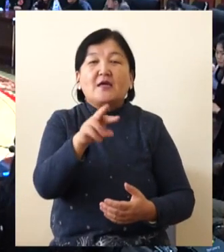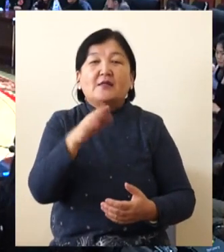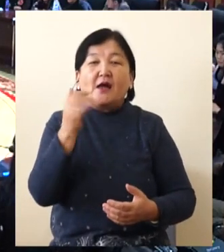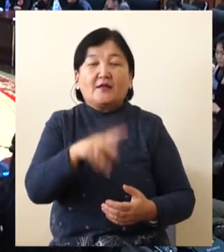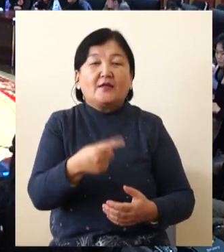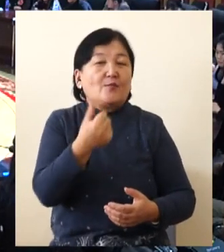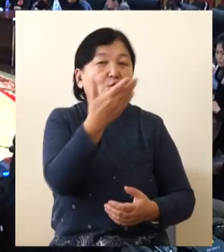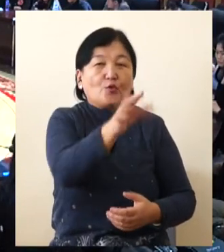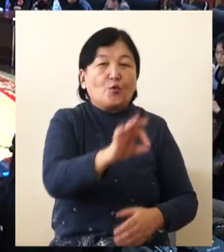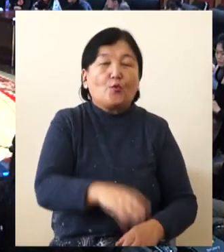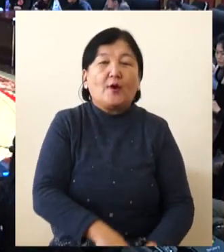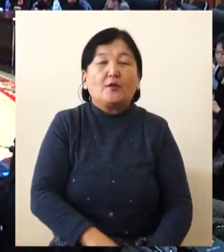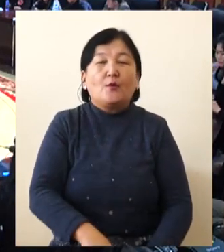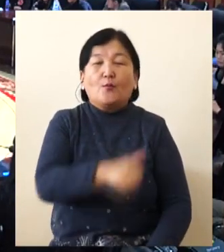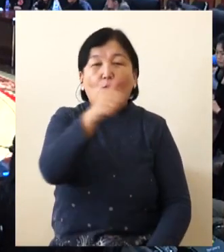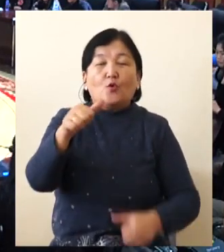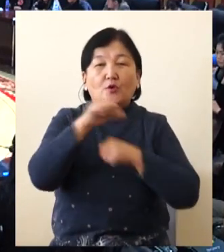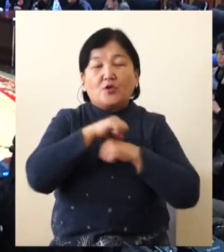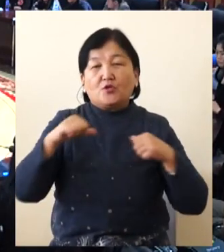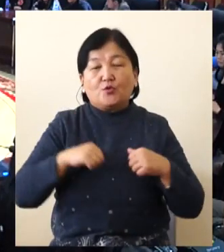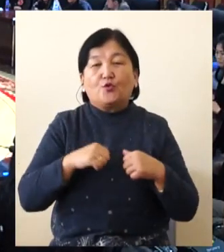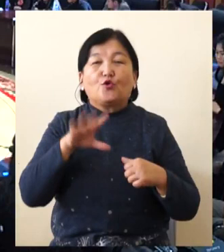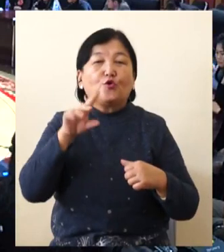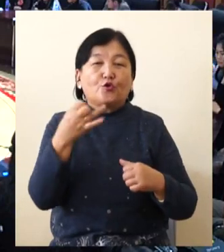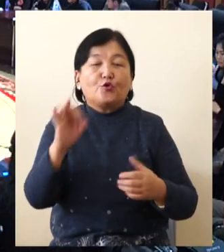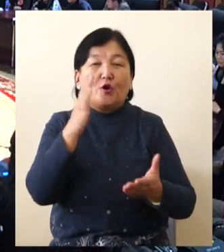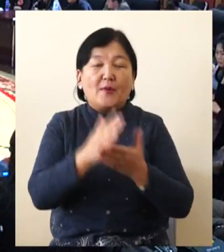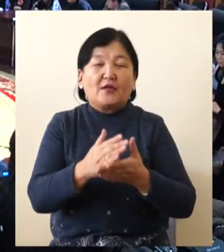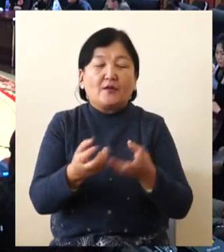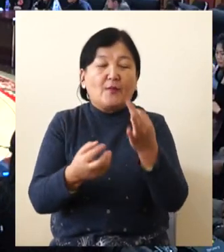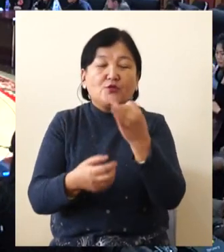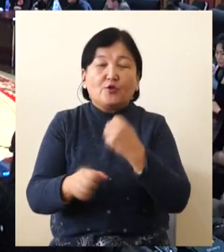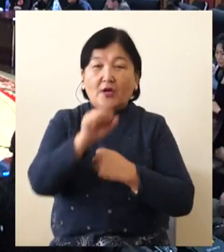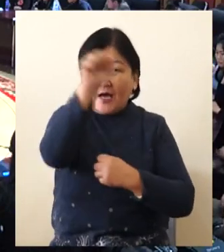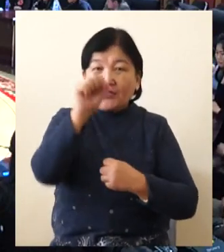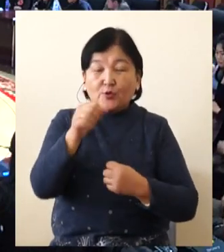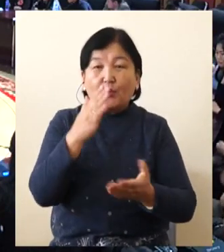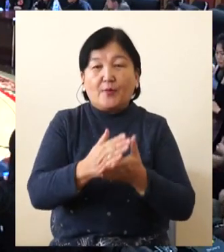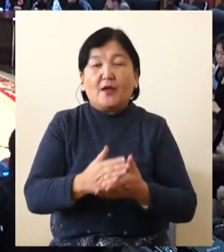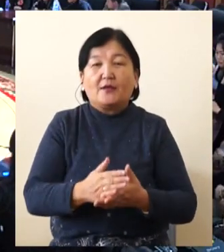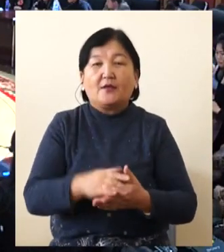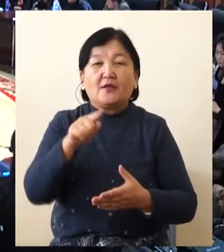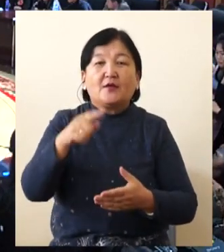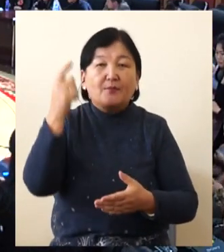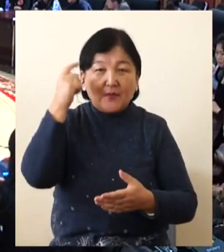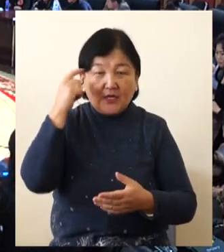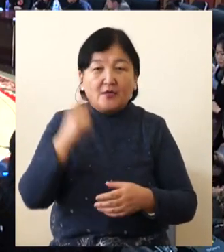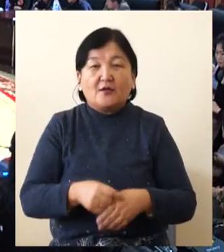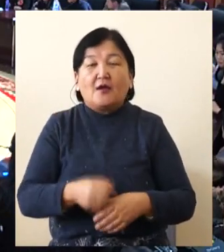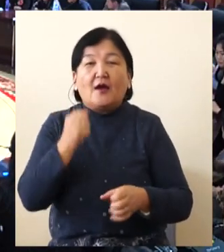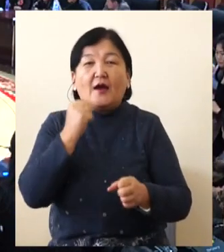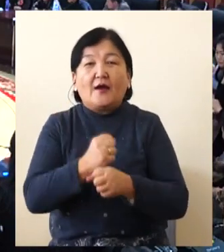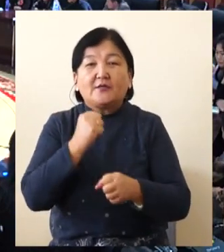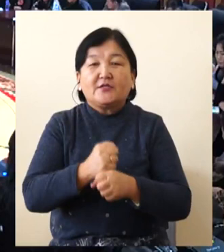үүтэй чинь жилтэрэг өртөө байх гэдэг хэвч маш олон асуудал гараад байна. За үүнийг бол хэрэг мэдчихээд тухайн